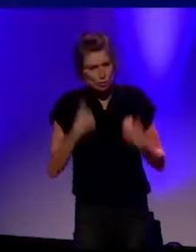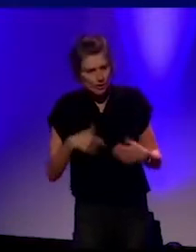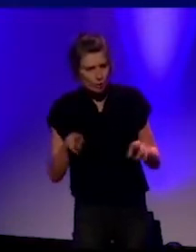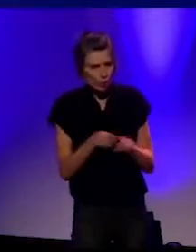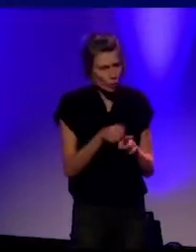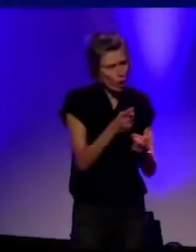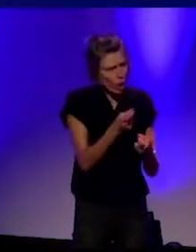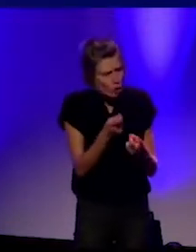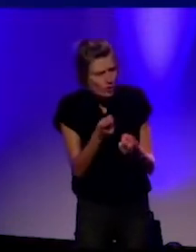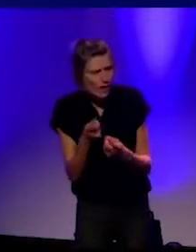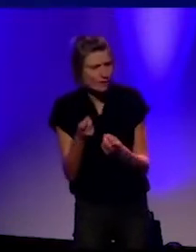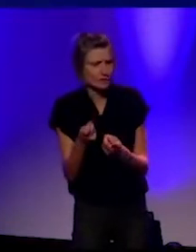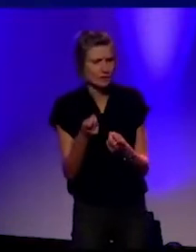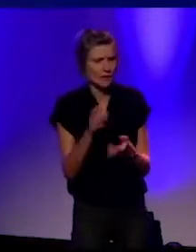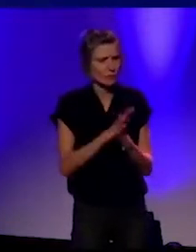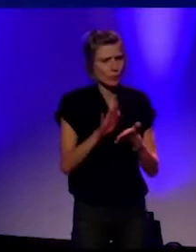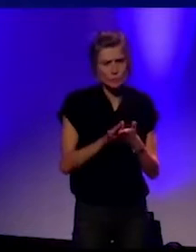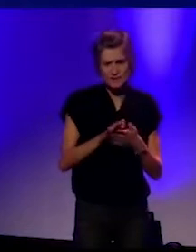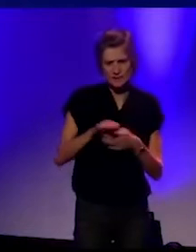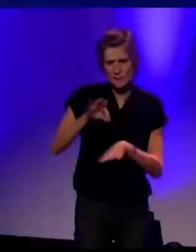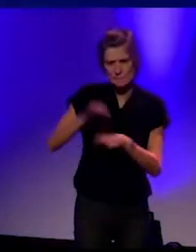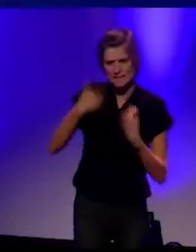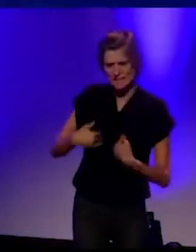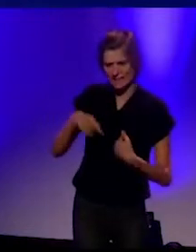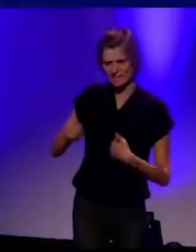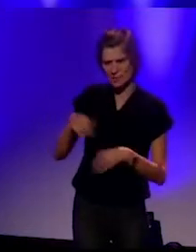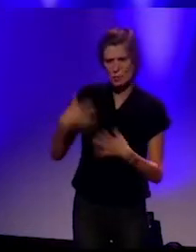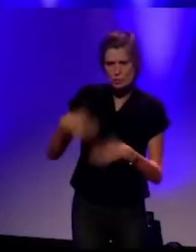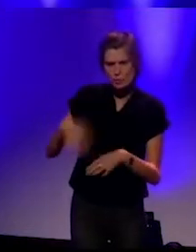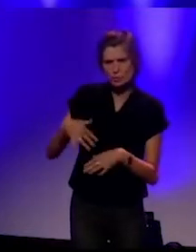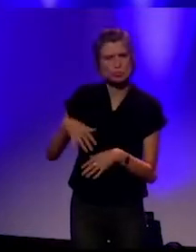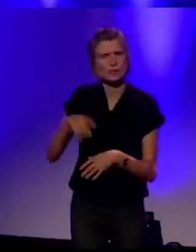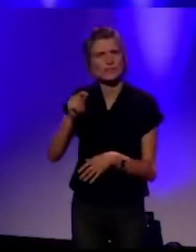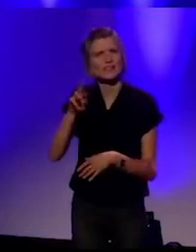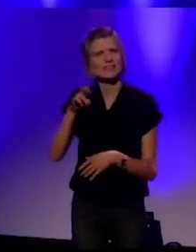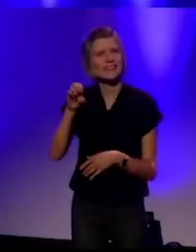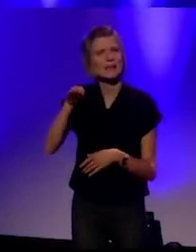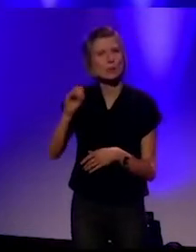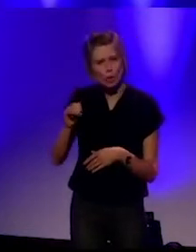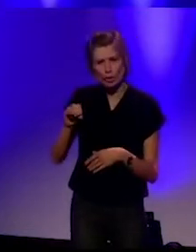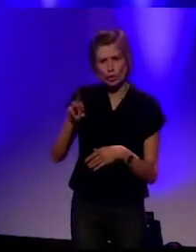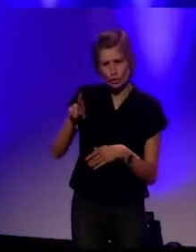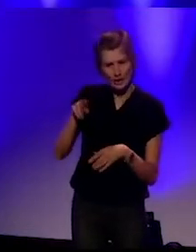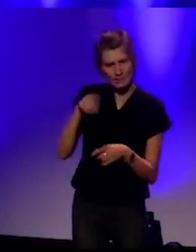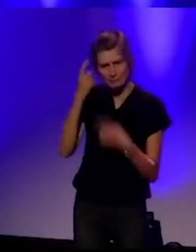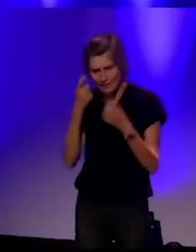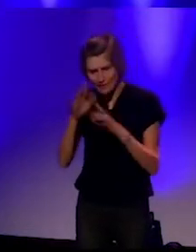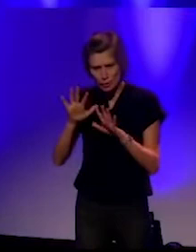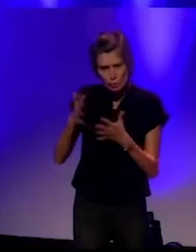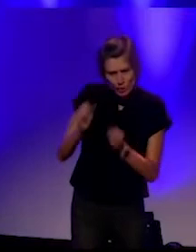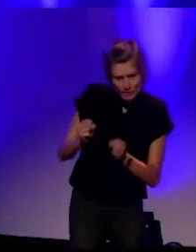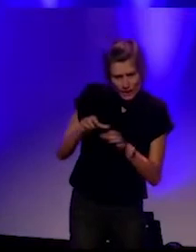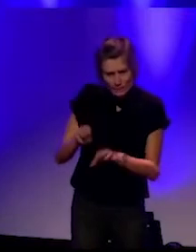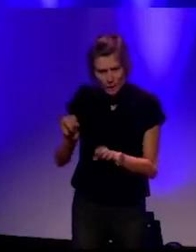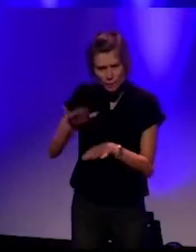naar oplossingen voor patiënten met die lijden aan extreme tremor, dan doen wij niet alleen beroep op hun intellect, maar